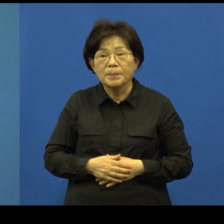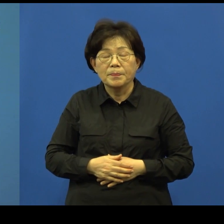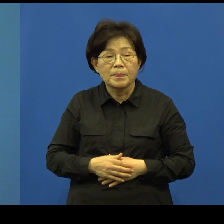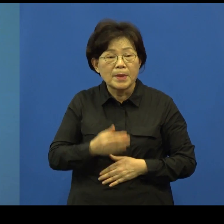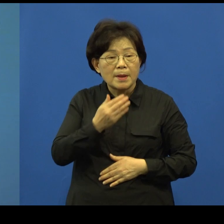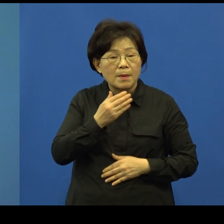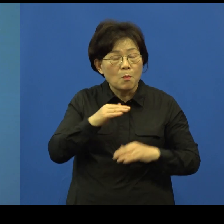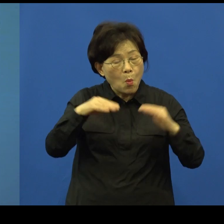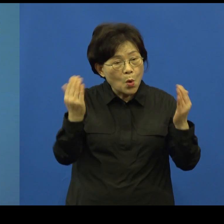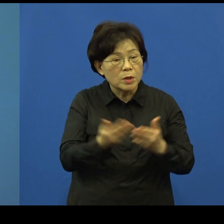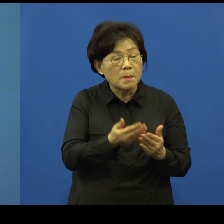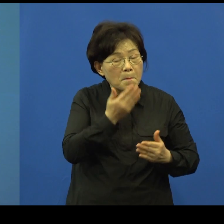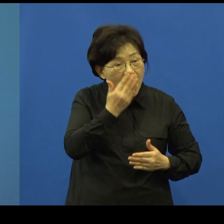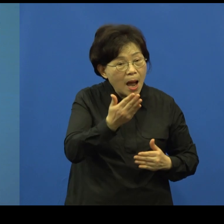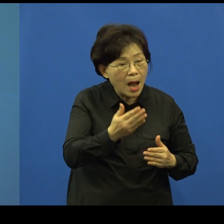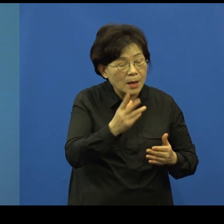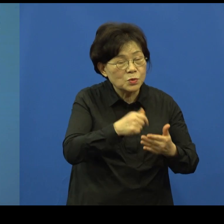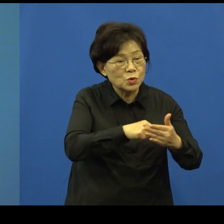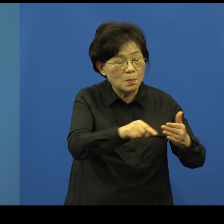있습니다.